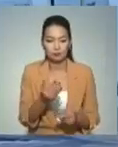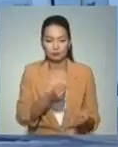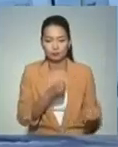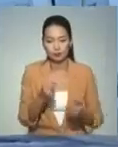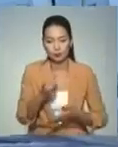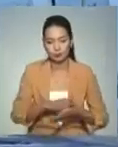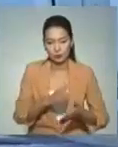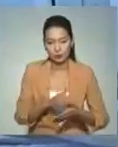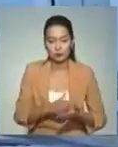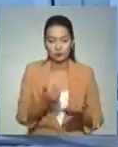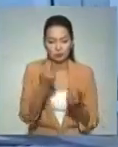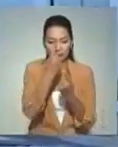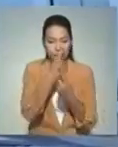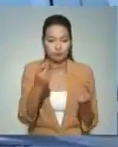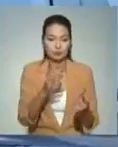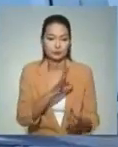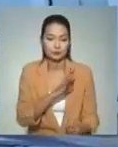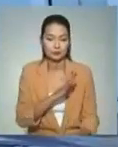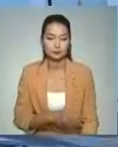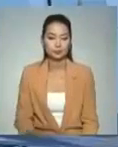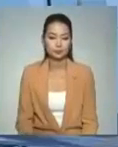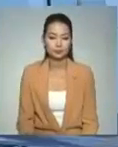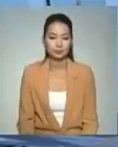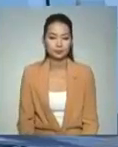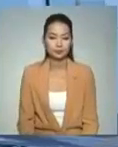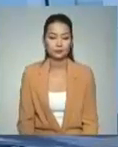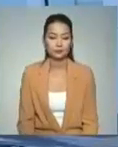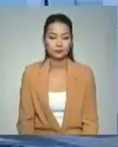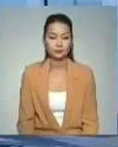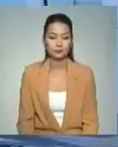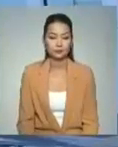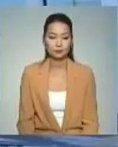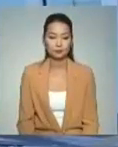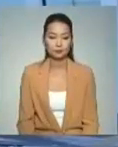көрінеді. Әсел Дүкенбаева, Ерғали Рамазанұлы, Бауыржан Жолдыбаев, Астана Таймс.